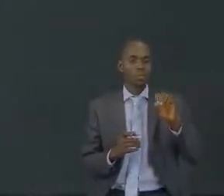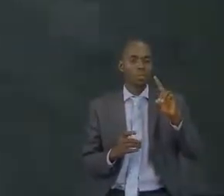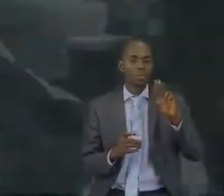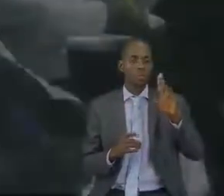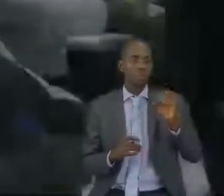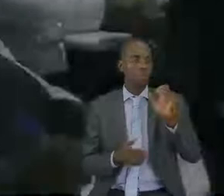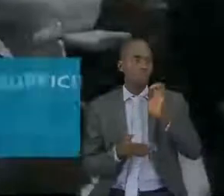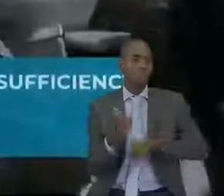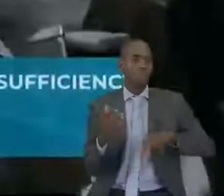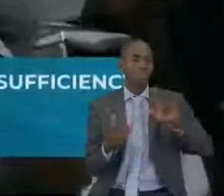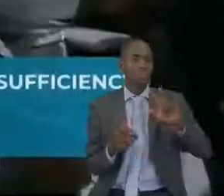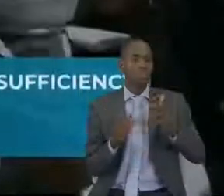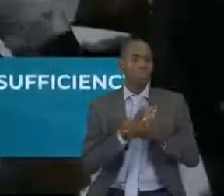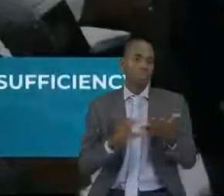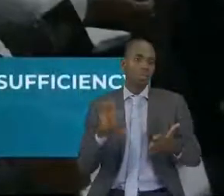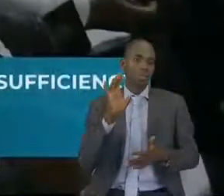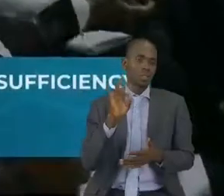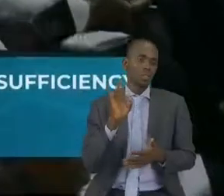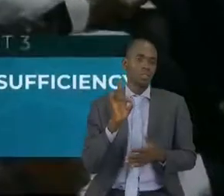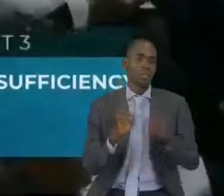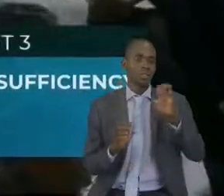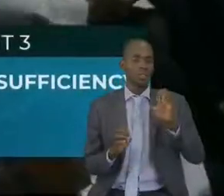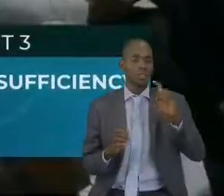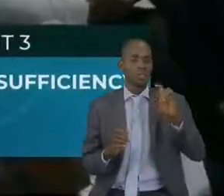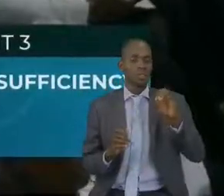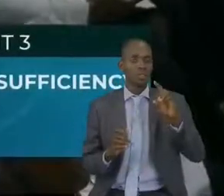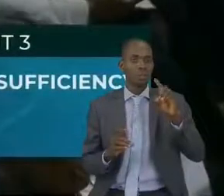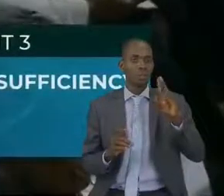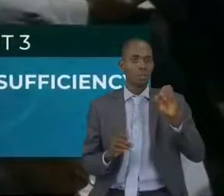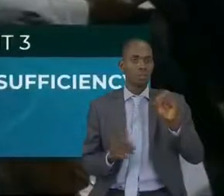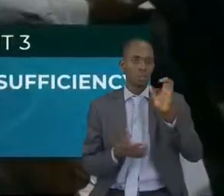Exode 3, verset 8. Exode 3,